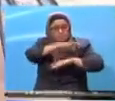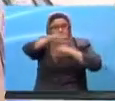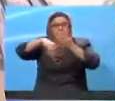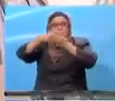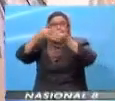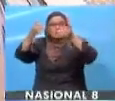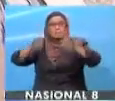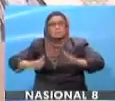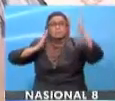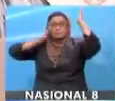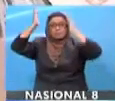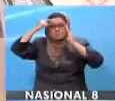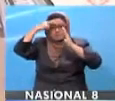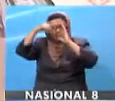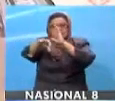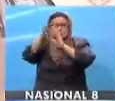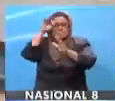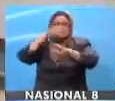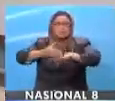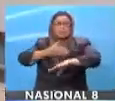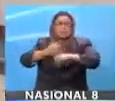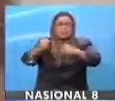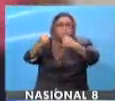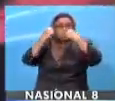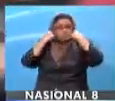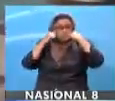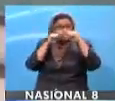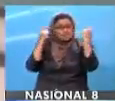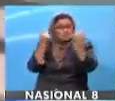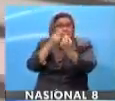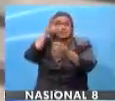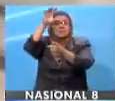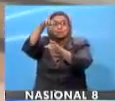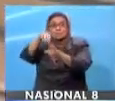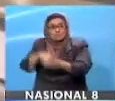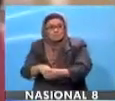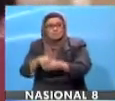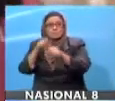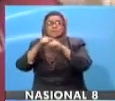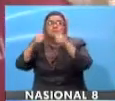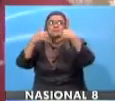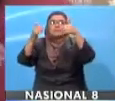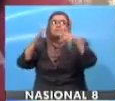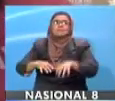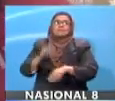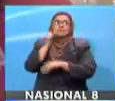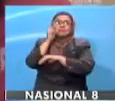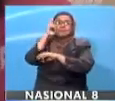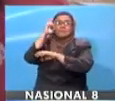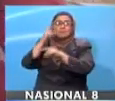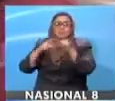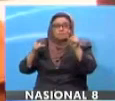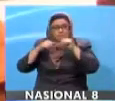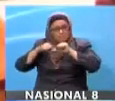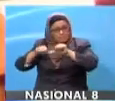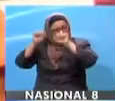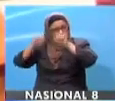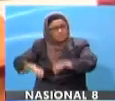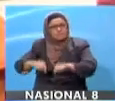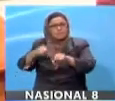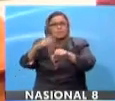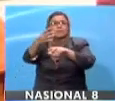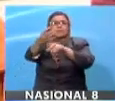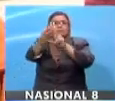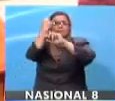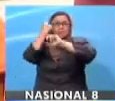bagi memperkuatkan pasukan termasuk pemain-pemain senior yang masih berbisa untuk mempertahankan emas yang dimenangi. Yes.